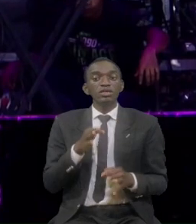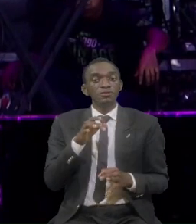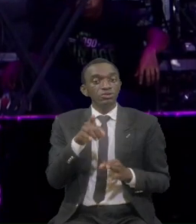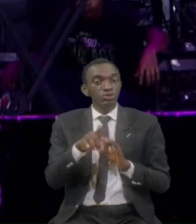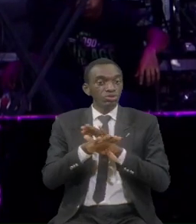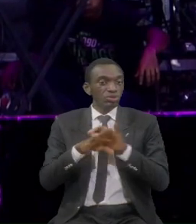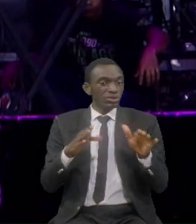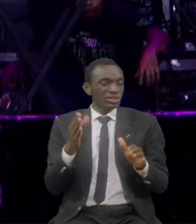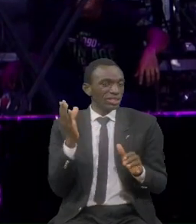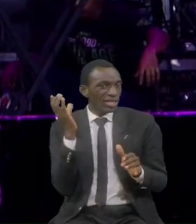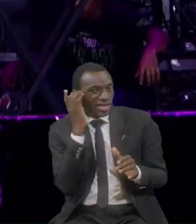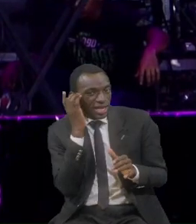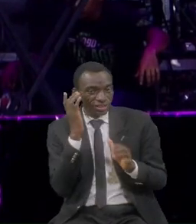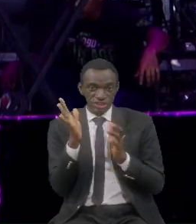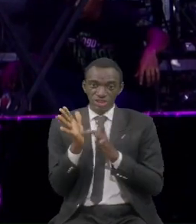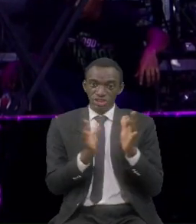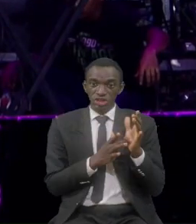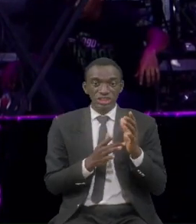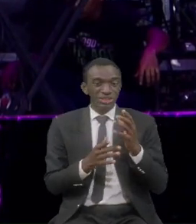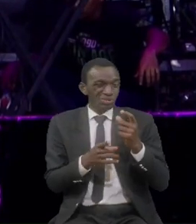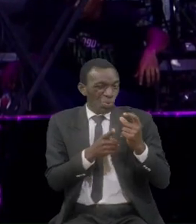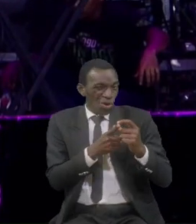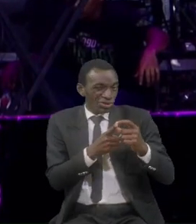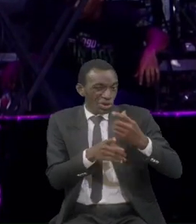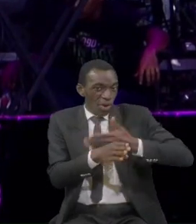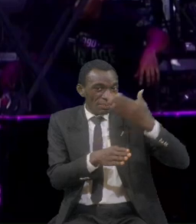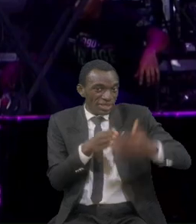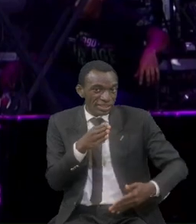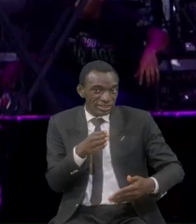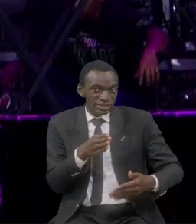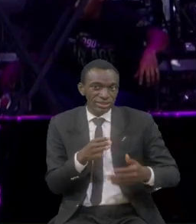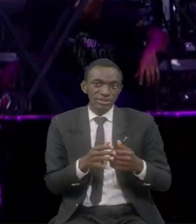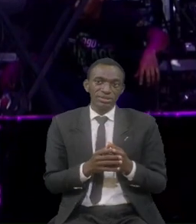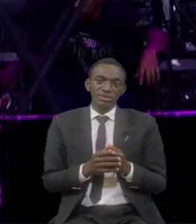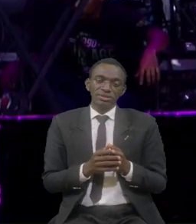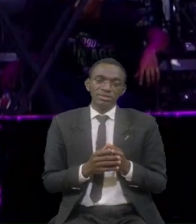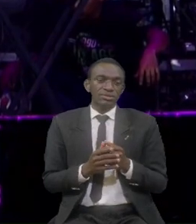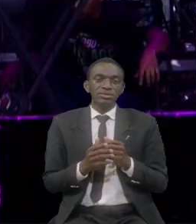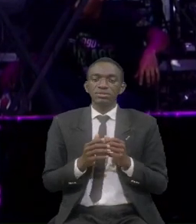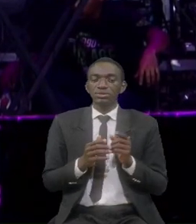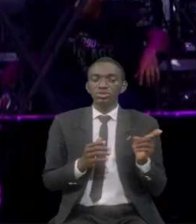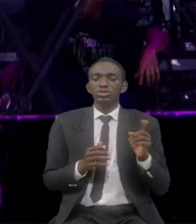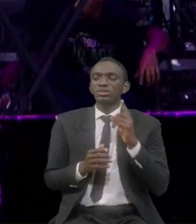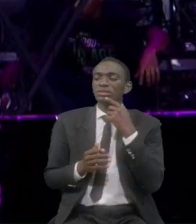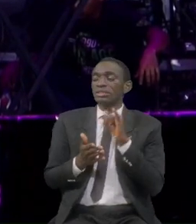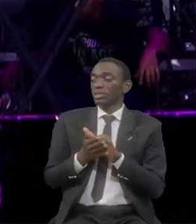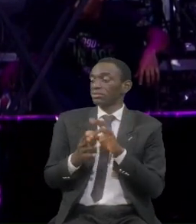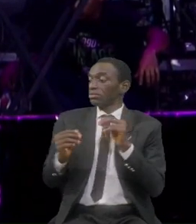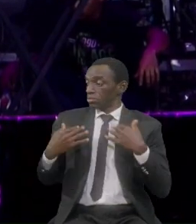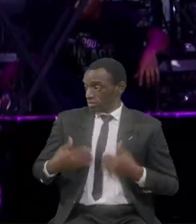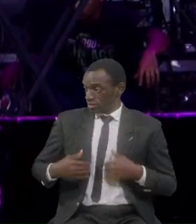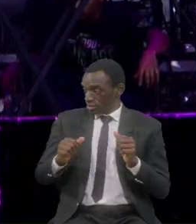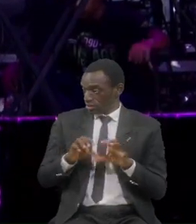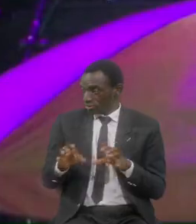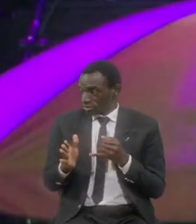the sentence, kung dili ni mo mapaminawan ang tibuok na ginoo, it's like nobody can do it. I cannot do it. With men, with